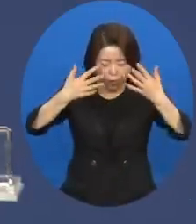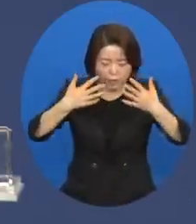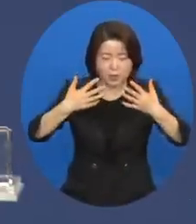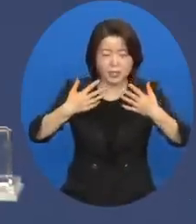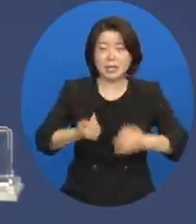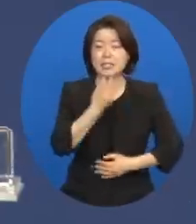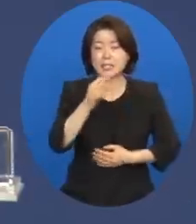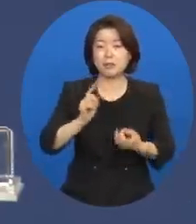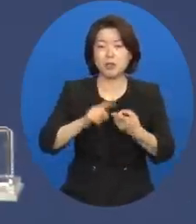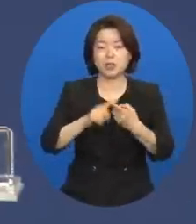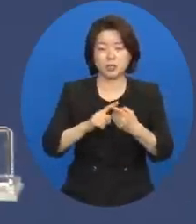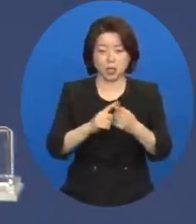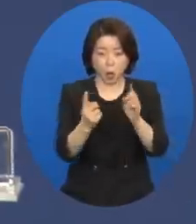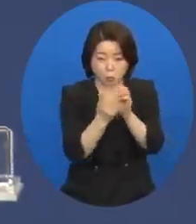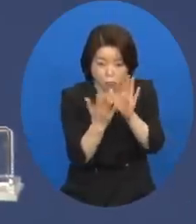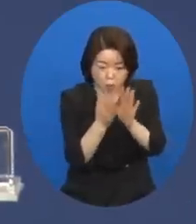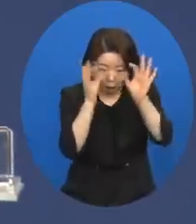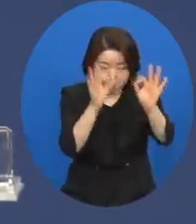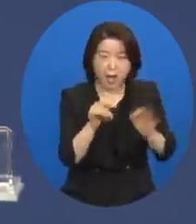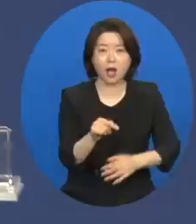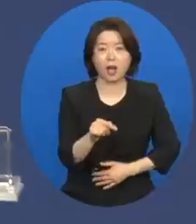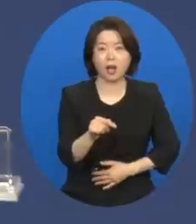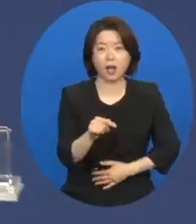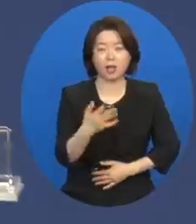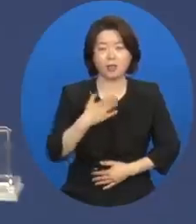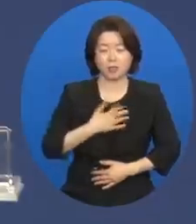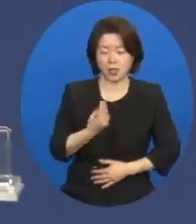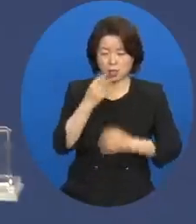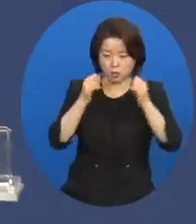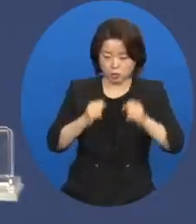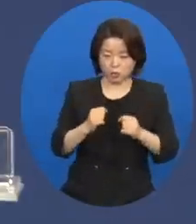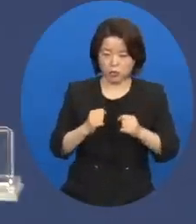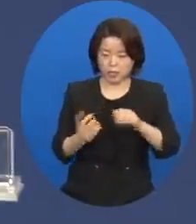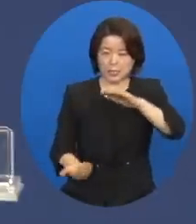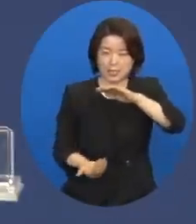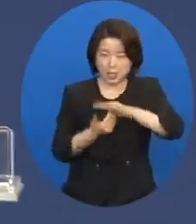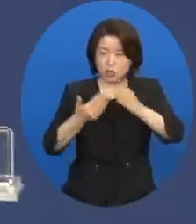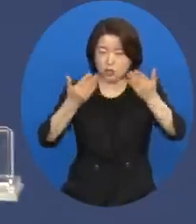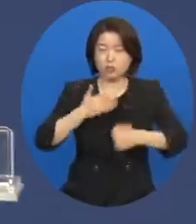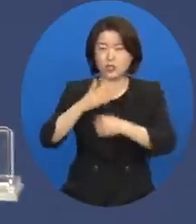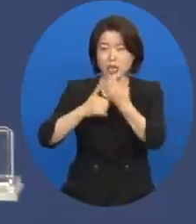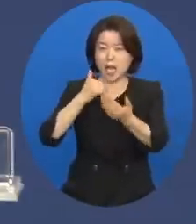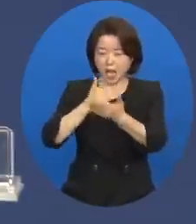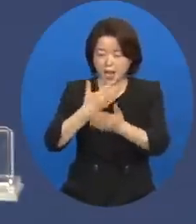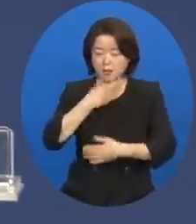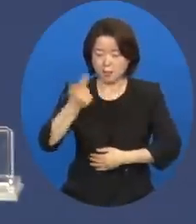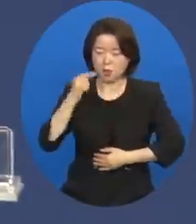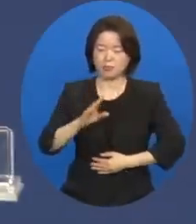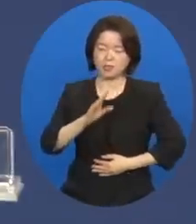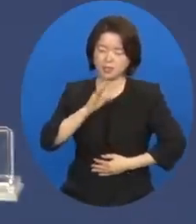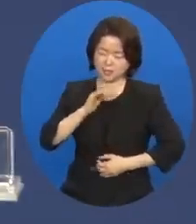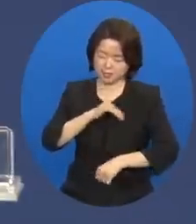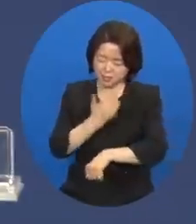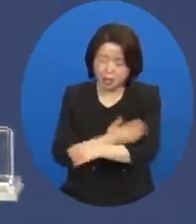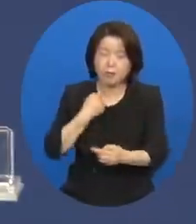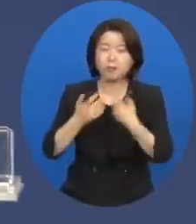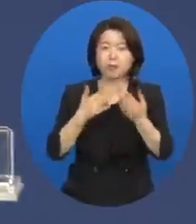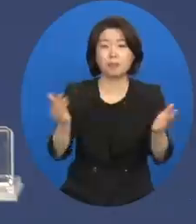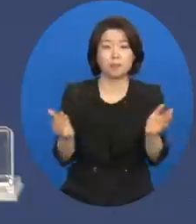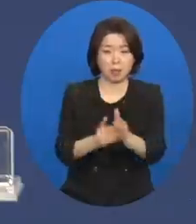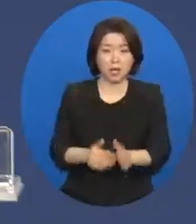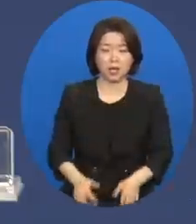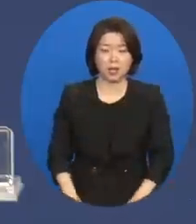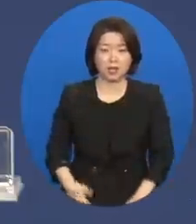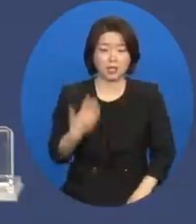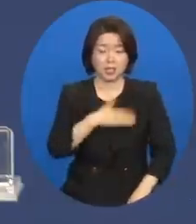이걸 직면해서 부딪혀야 우리의 존재 안에 이루시는 하나님의 복음의 진짜 능력을 경험하게 되고 이제는